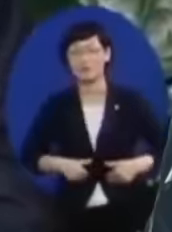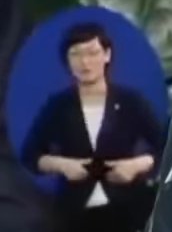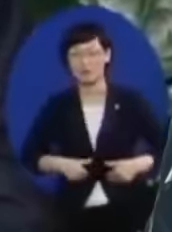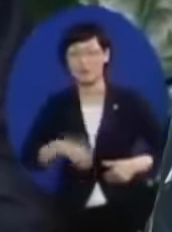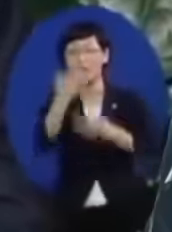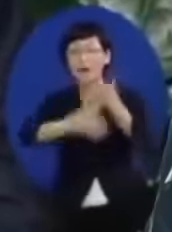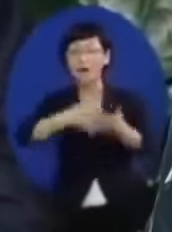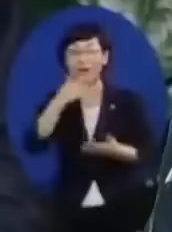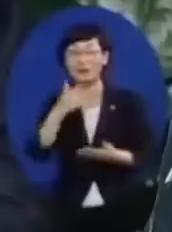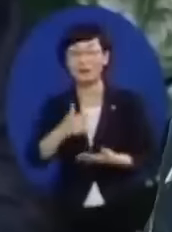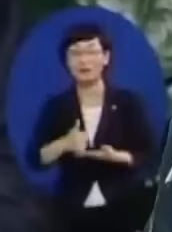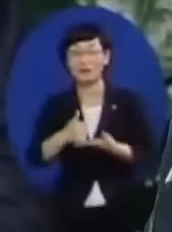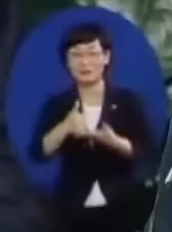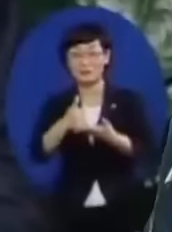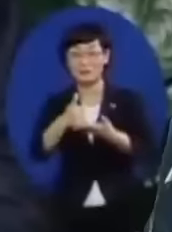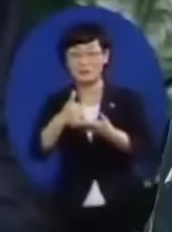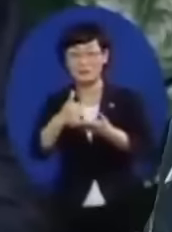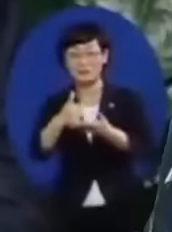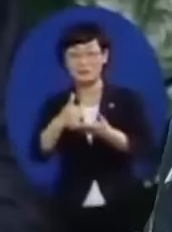하나님이